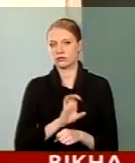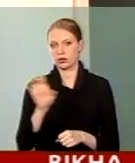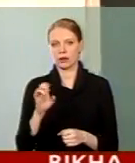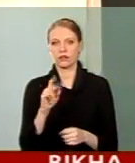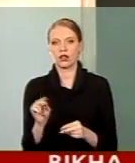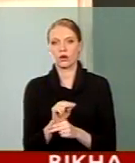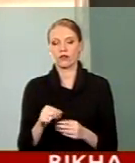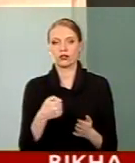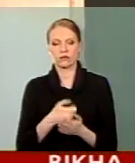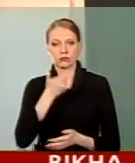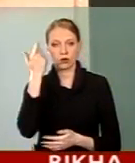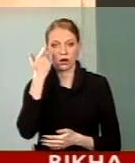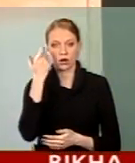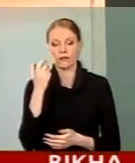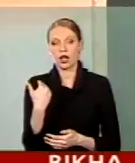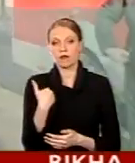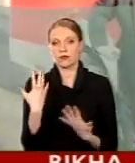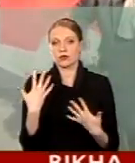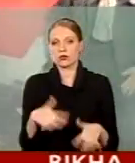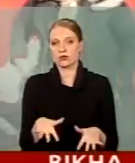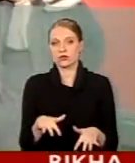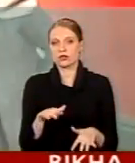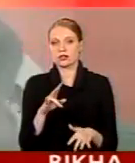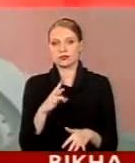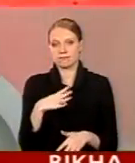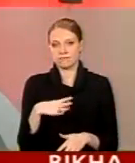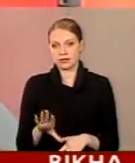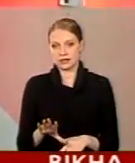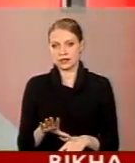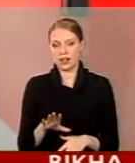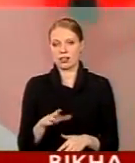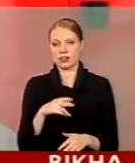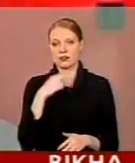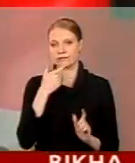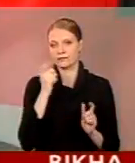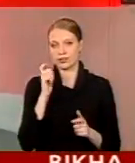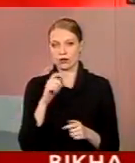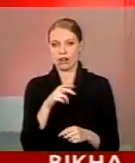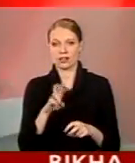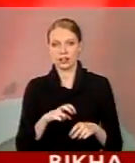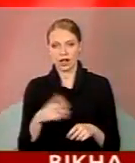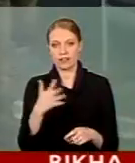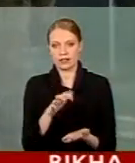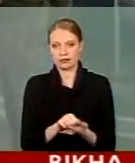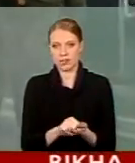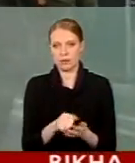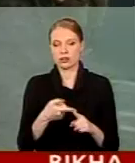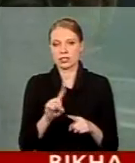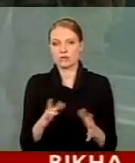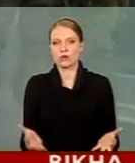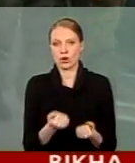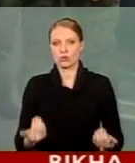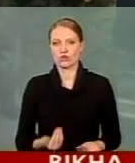на лікування до Харкова. Ми вже не стали відволікати лікарів, які займаються тим, що рятують